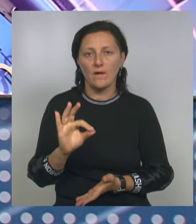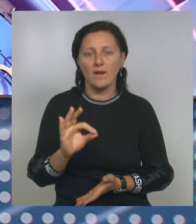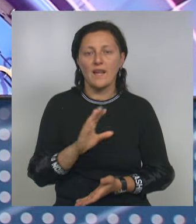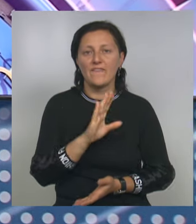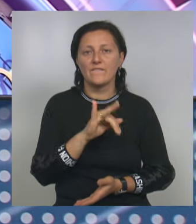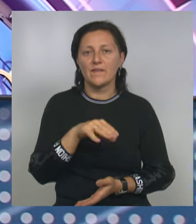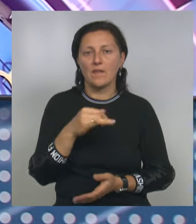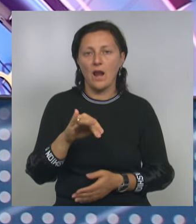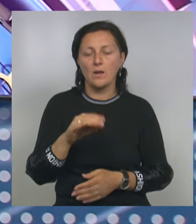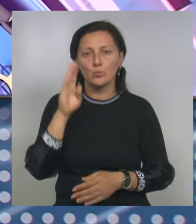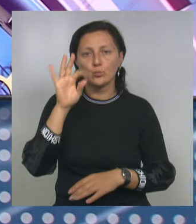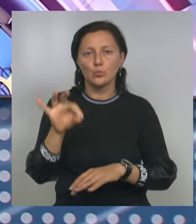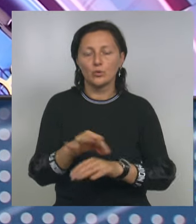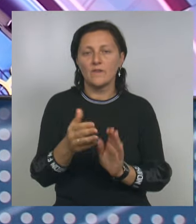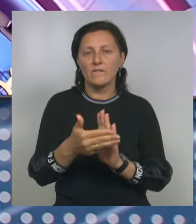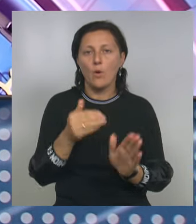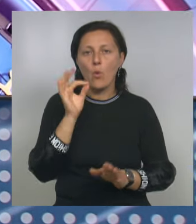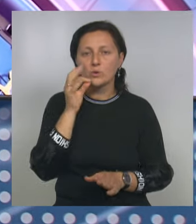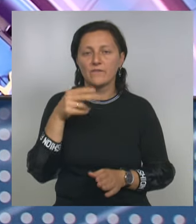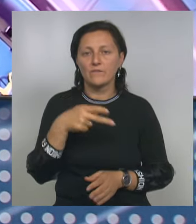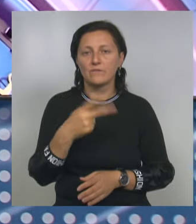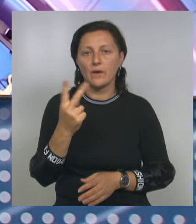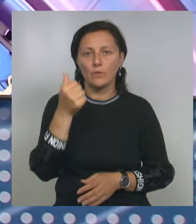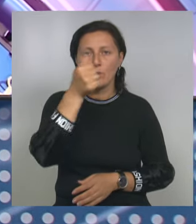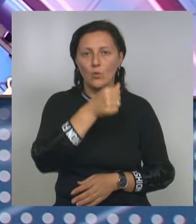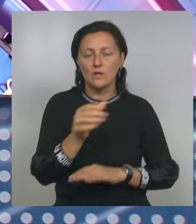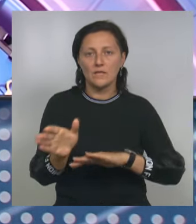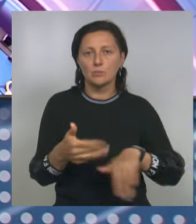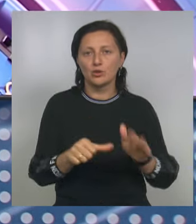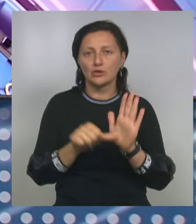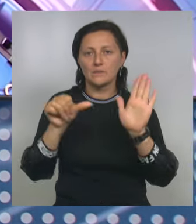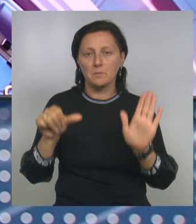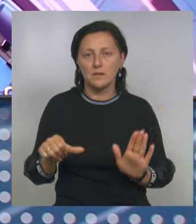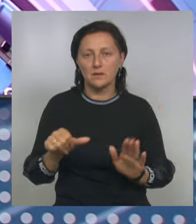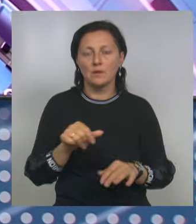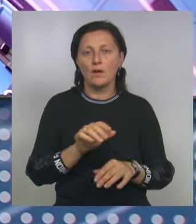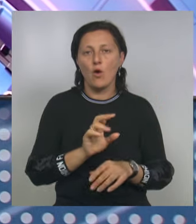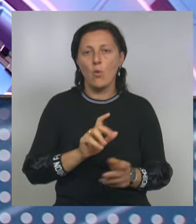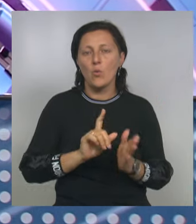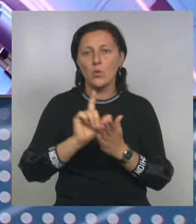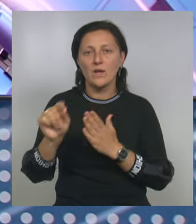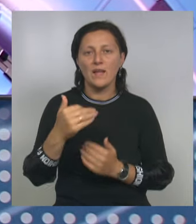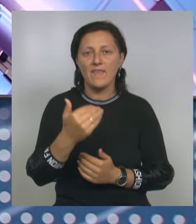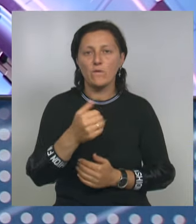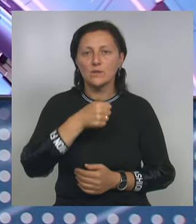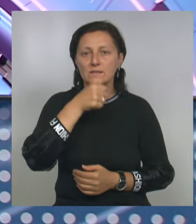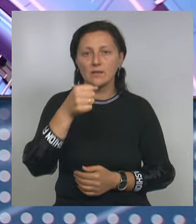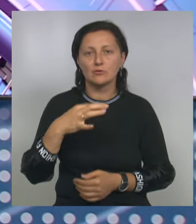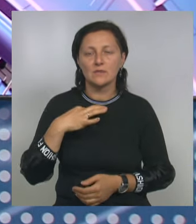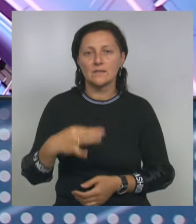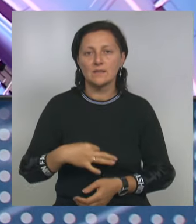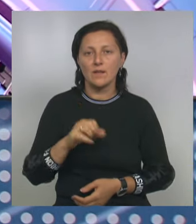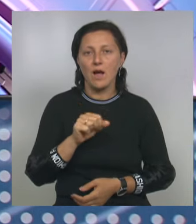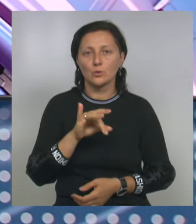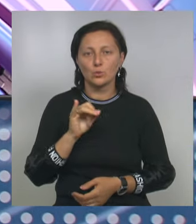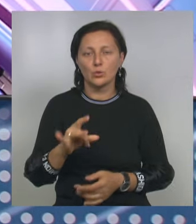главу дома, мобилизовали осенью 2022-го. Спустя полгода на передовую отправился и его старший сын Артур,